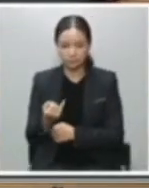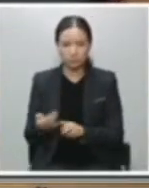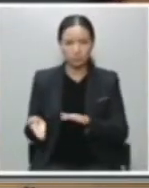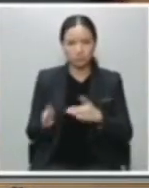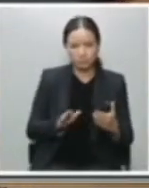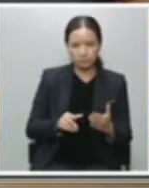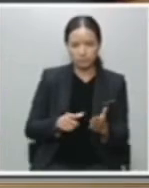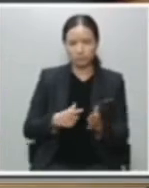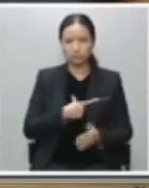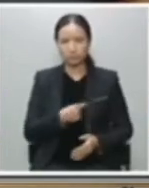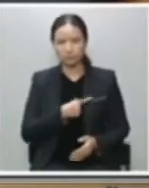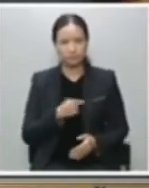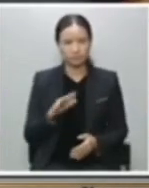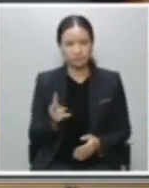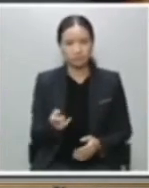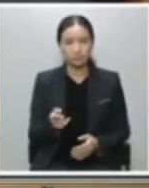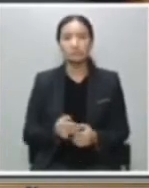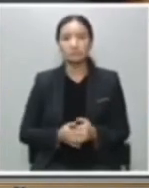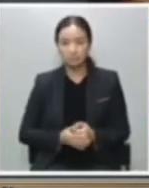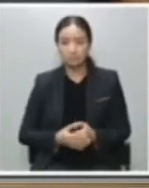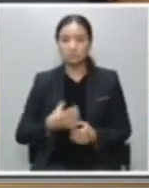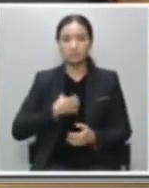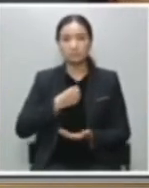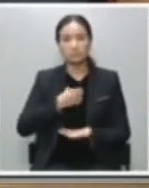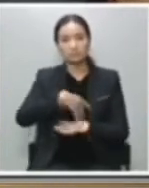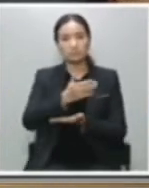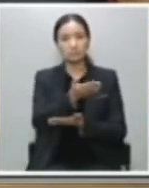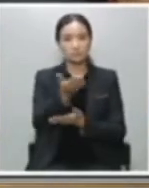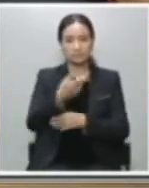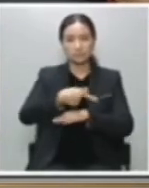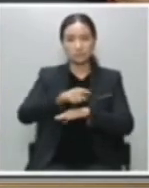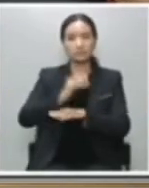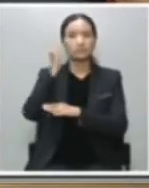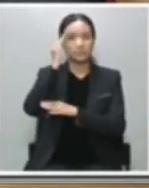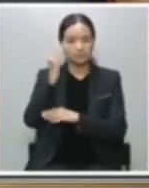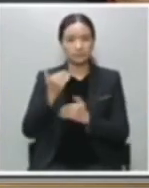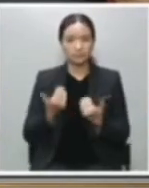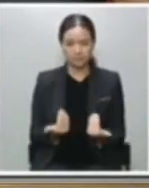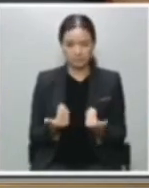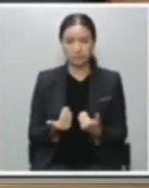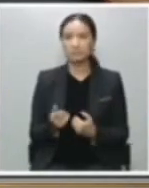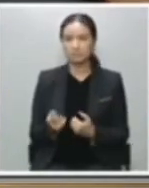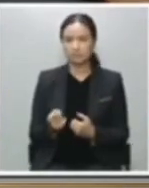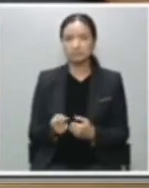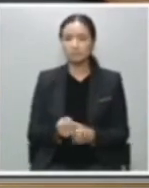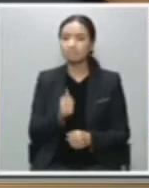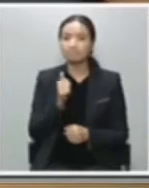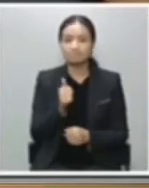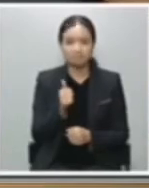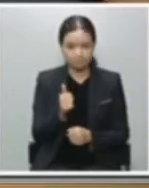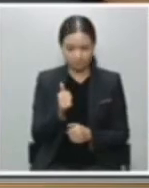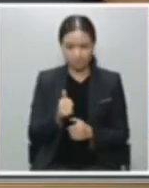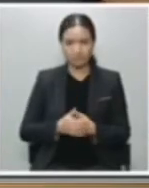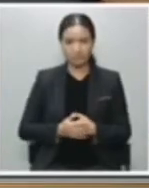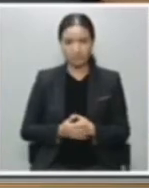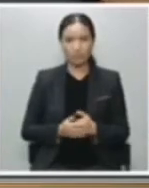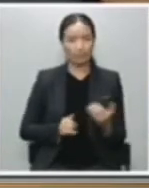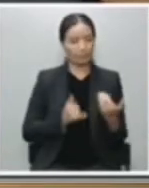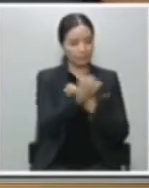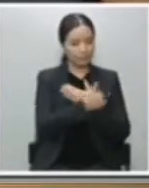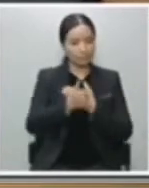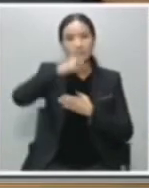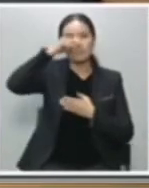อบแต่อยากกราบเรียนกับท่านประธานว่าวันนี้เนี่ยถือว่าเป็นนิมิตหมายแล้วครับประเทศไทย